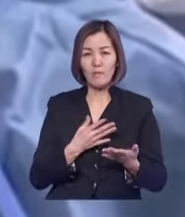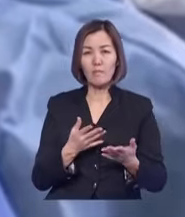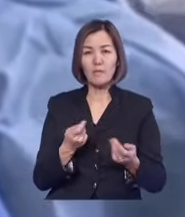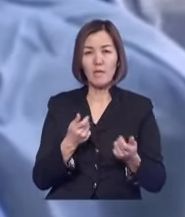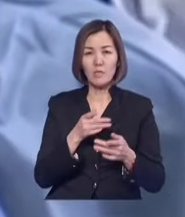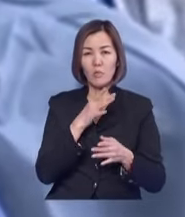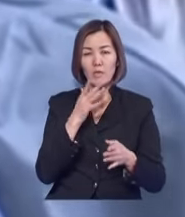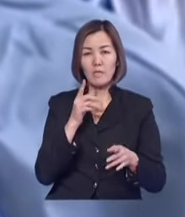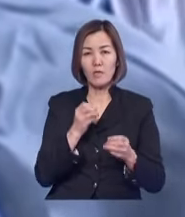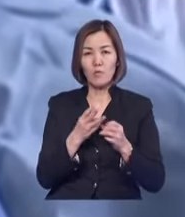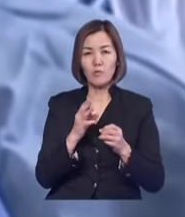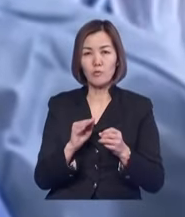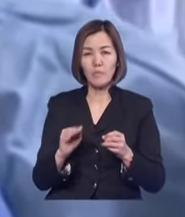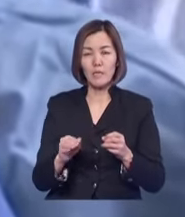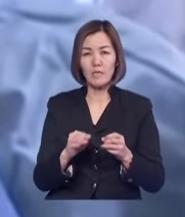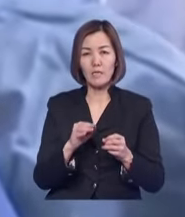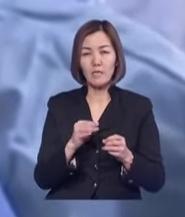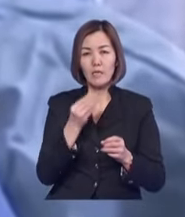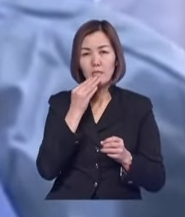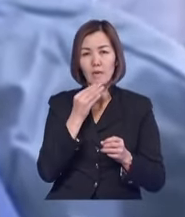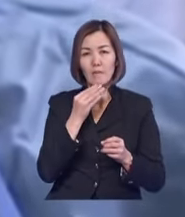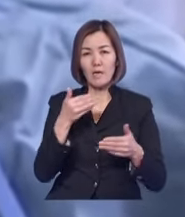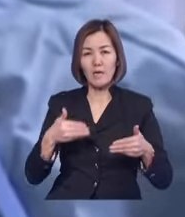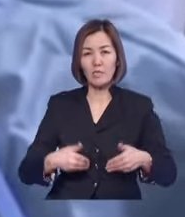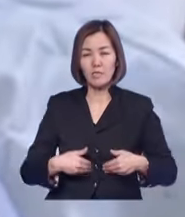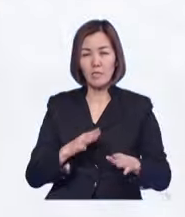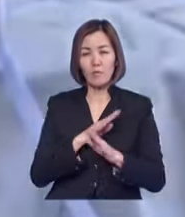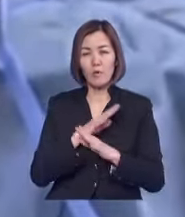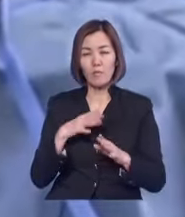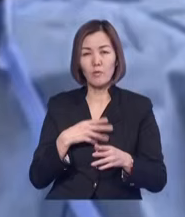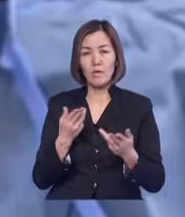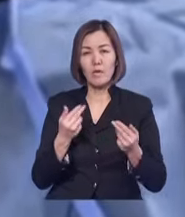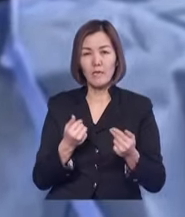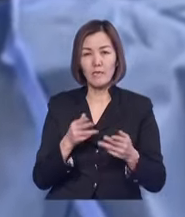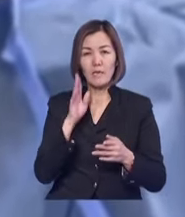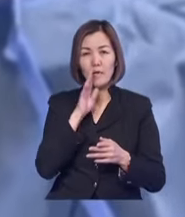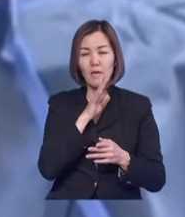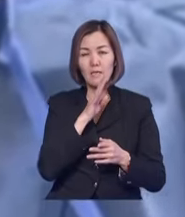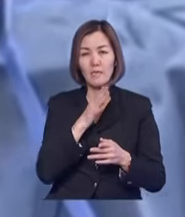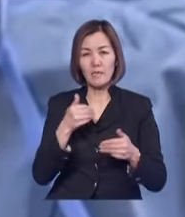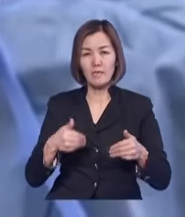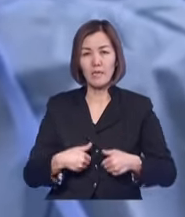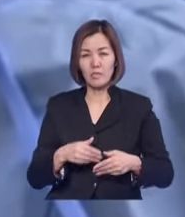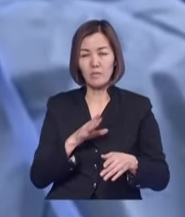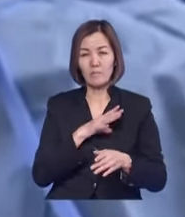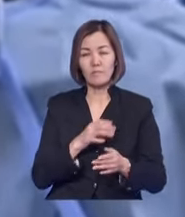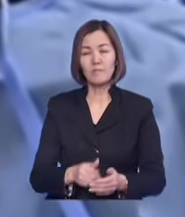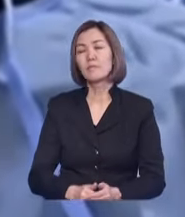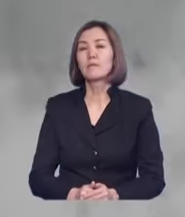уақыт ішінде 13 жеткіншектің дұрыс тамақтанбаудан өлгеніне куә болдық. Әрине олардың аналары да аштыққа ұшырап